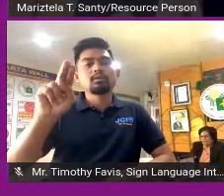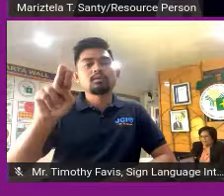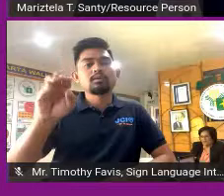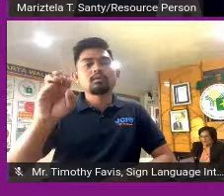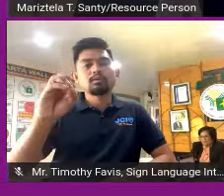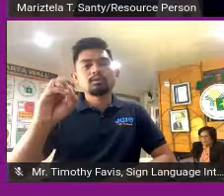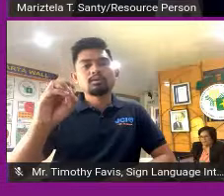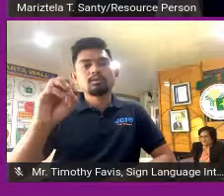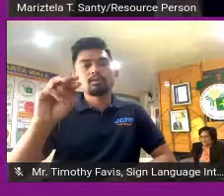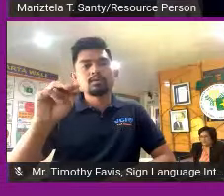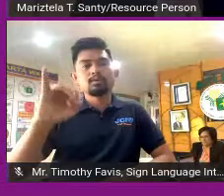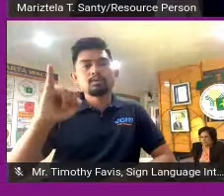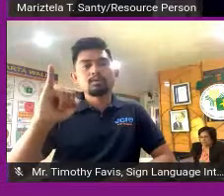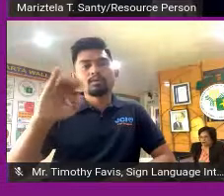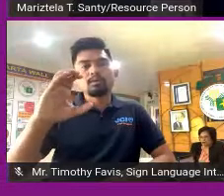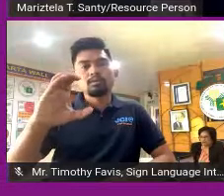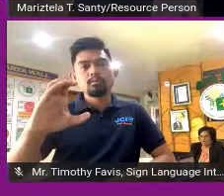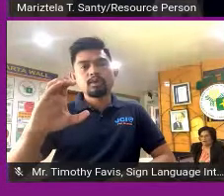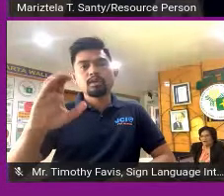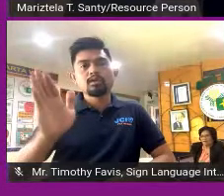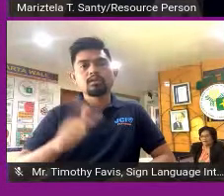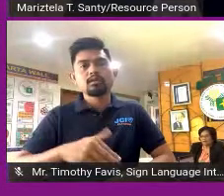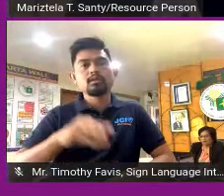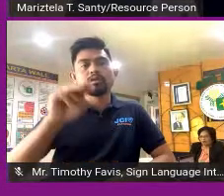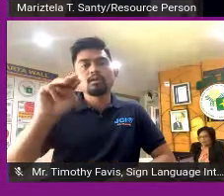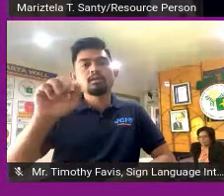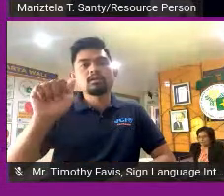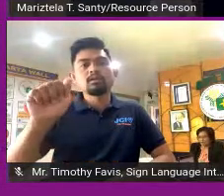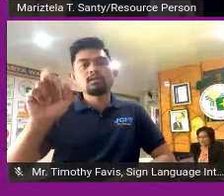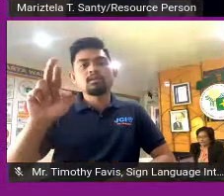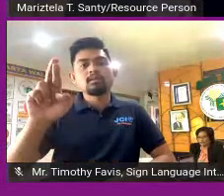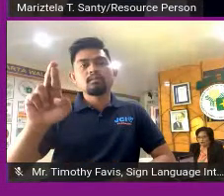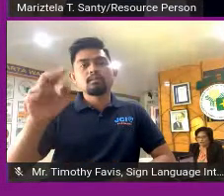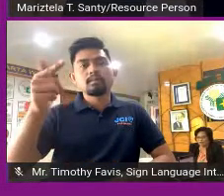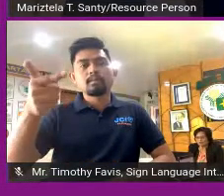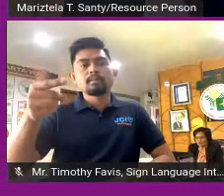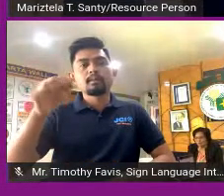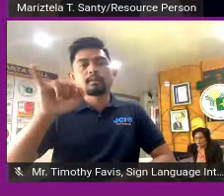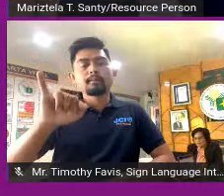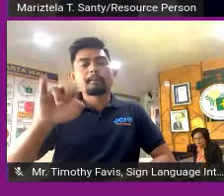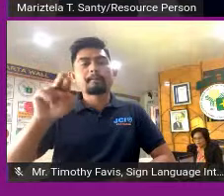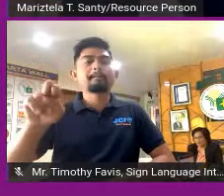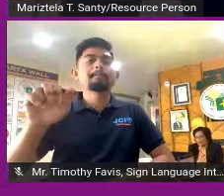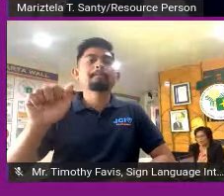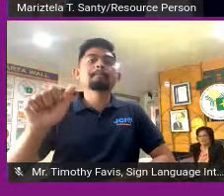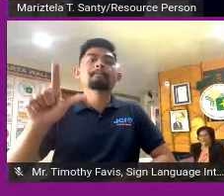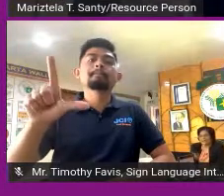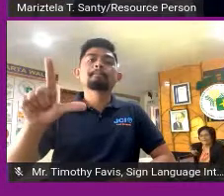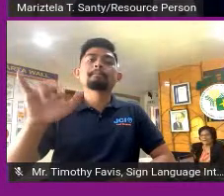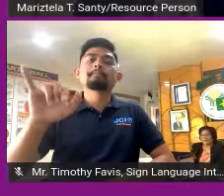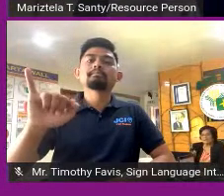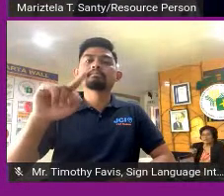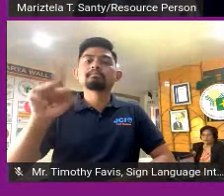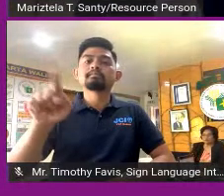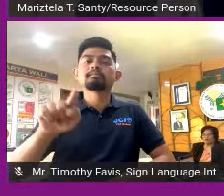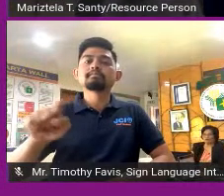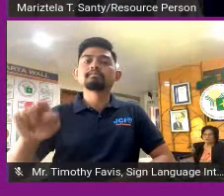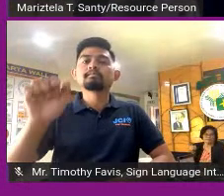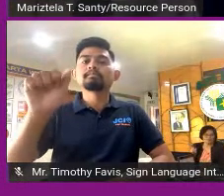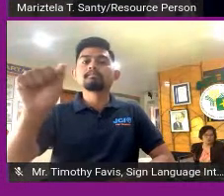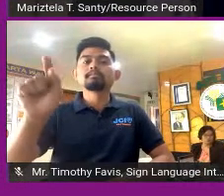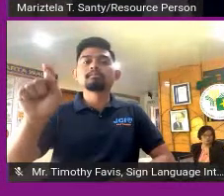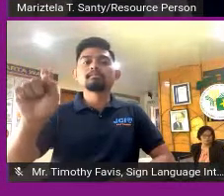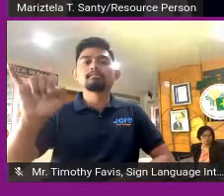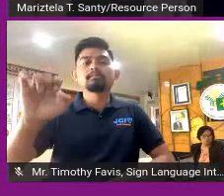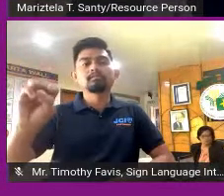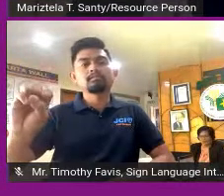ng economic marginalization? Under or non-valuation recognition of women's work. Nakita nito doon